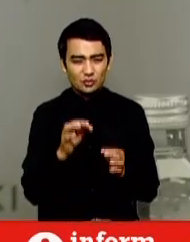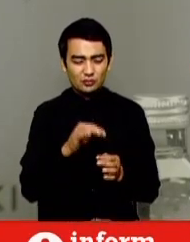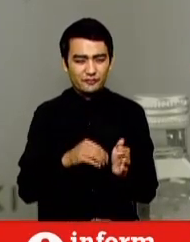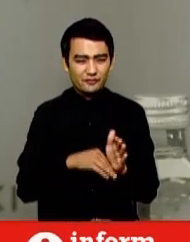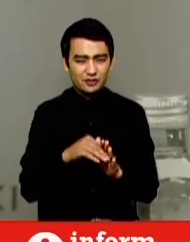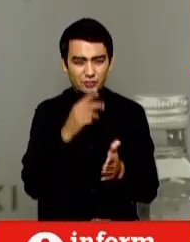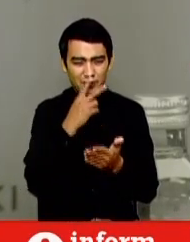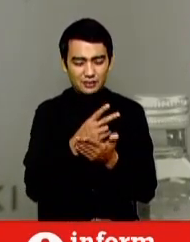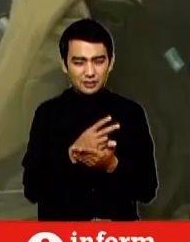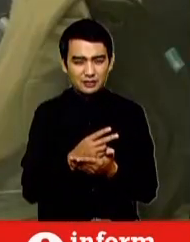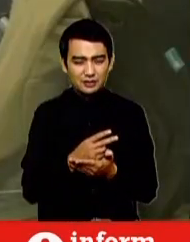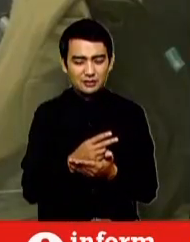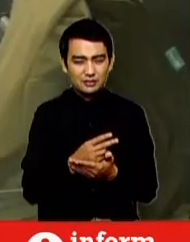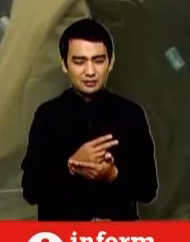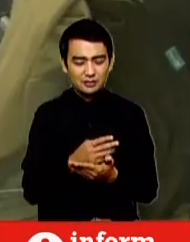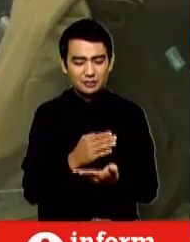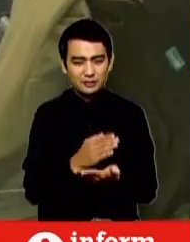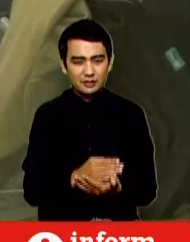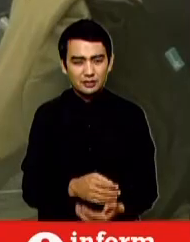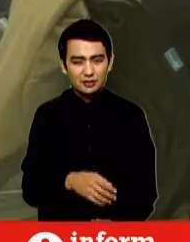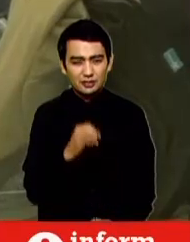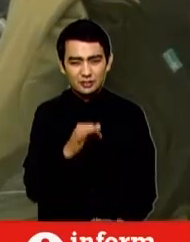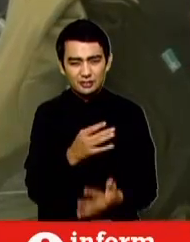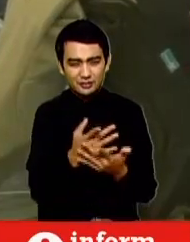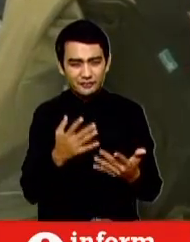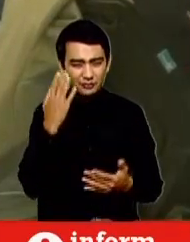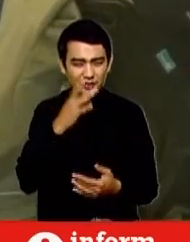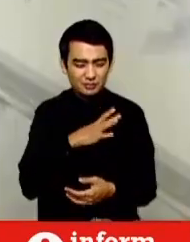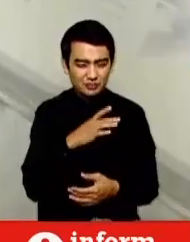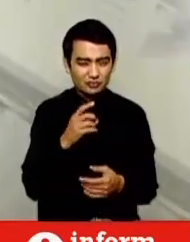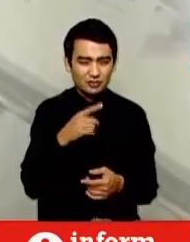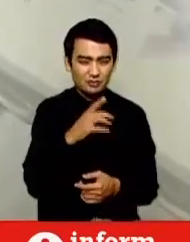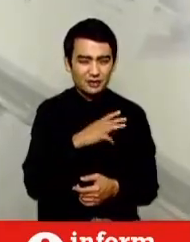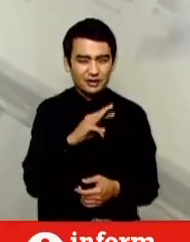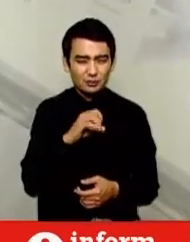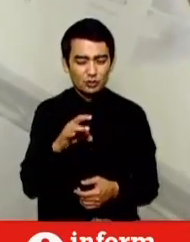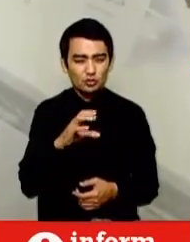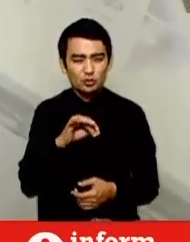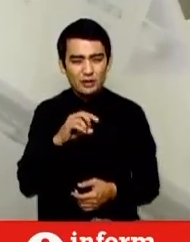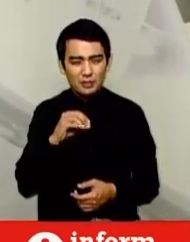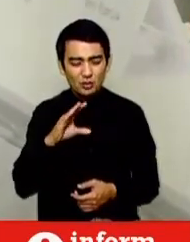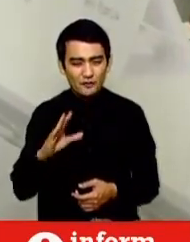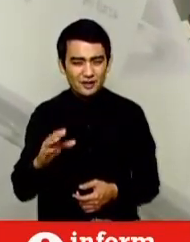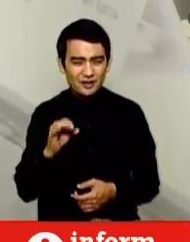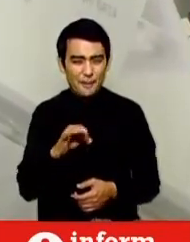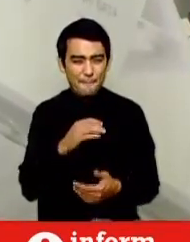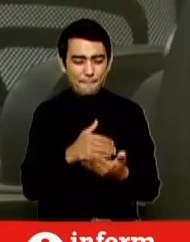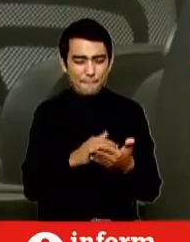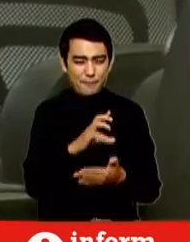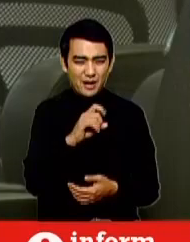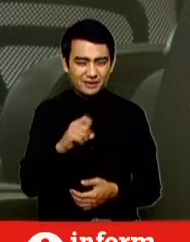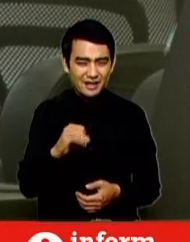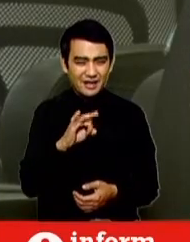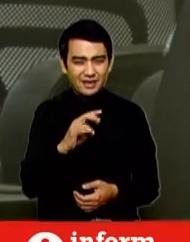деңгейде қалыптасуда. Десе де кейбір тәуекелдерге назар аударған жөн, дейді Тимур Сүлейменов. Яғни әлемдегі базалық инфляцияның тұрақтылығы